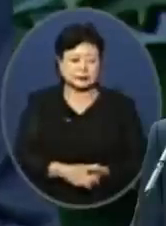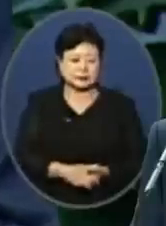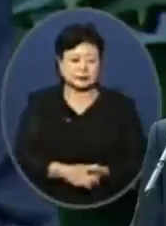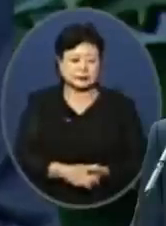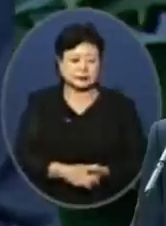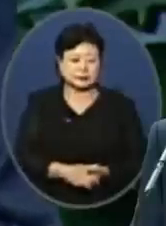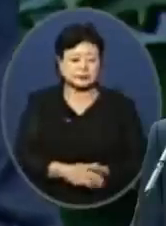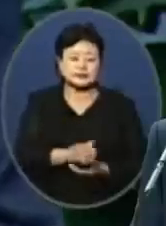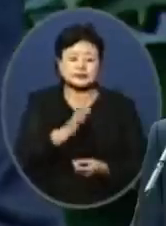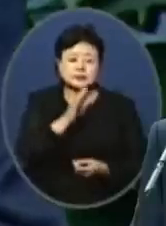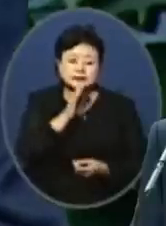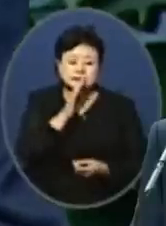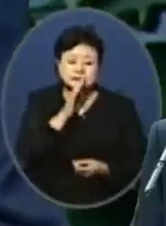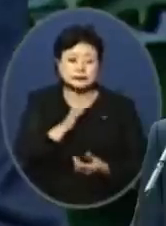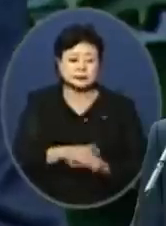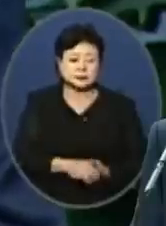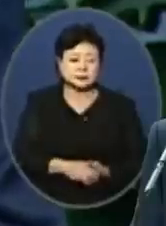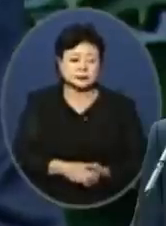대단히